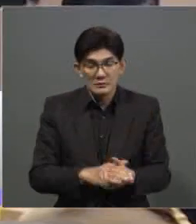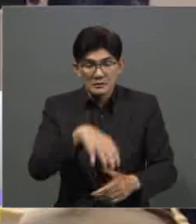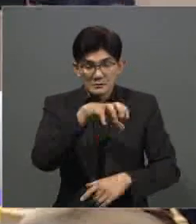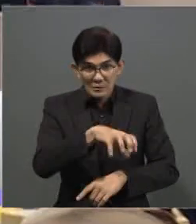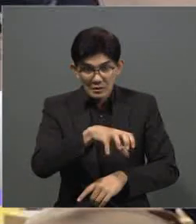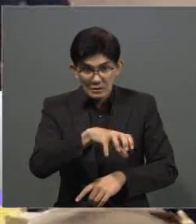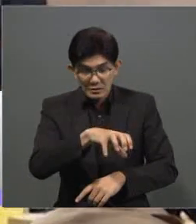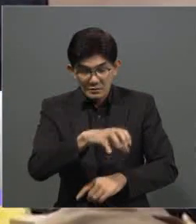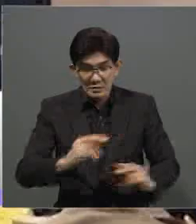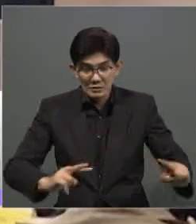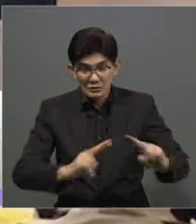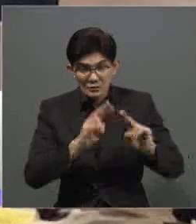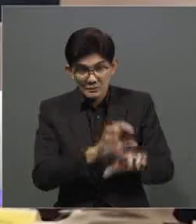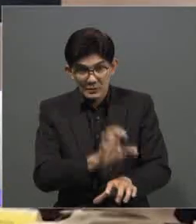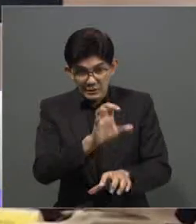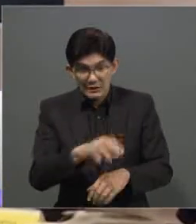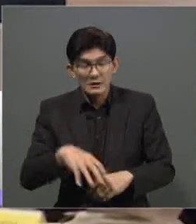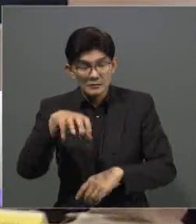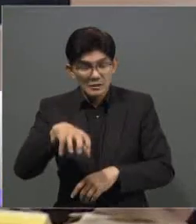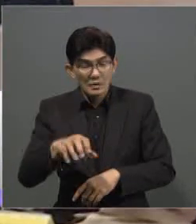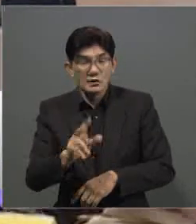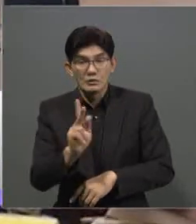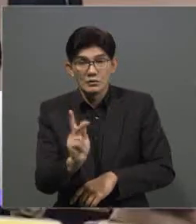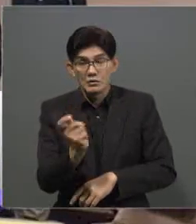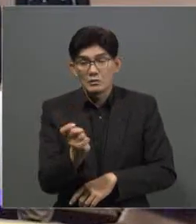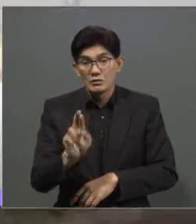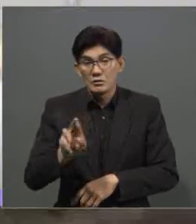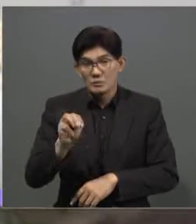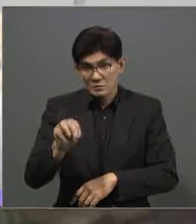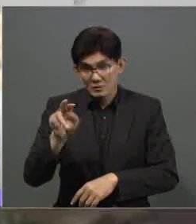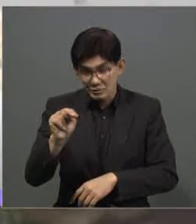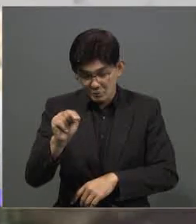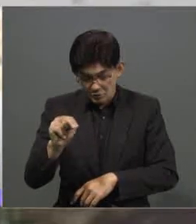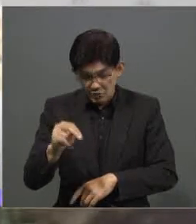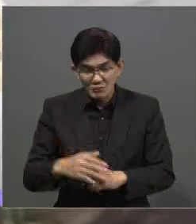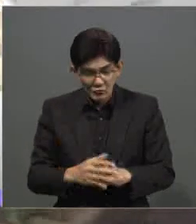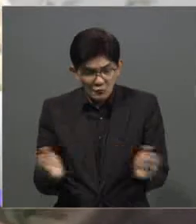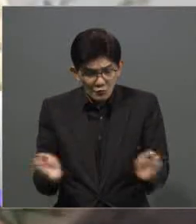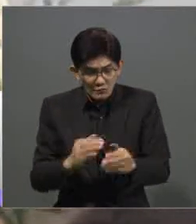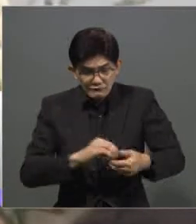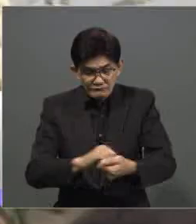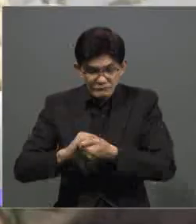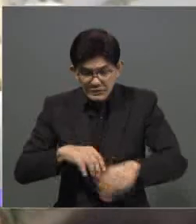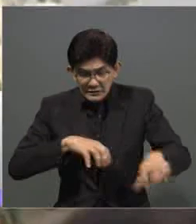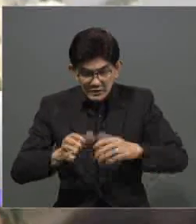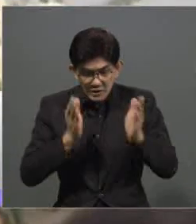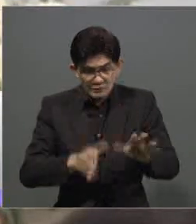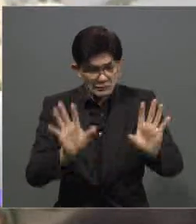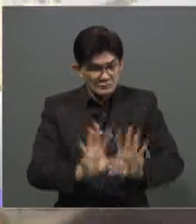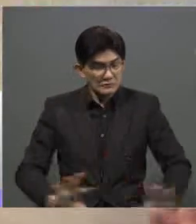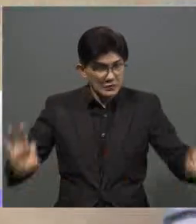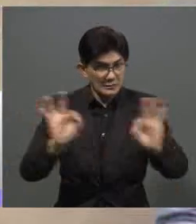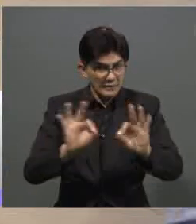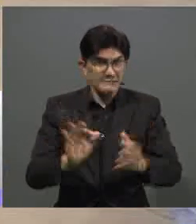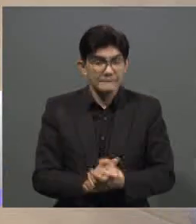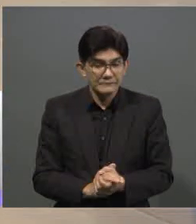ครองกระทรวงมหาดไทยกับกอรมนค่ะเพื่อพัฒนาระบบการบริหารจัดการทรัพยากรบุคคลและยุทโธปกรณ์ที่สำคัญสำหรับการเสริม